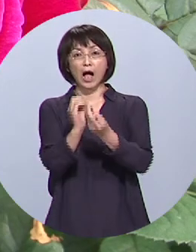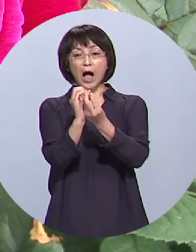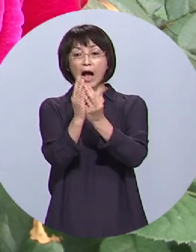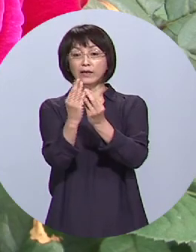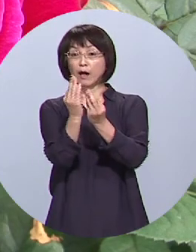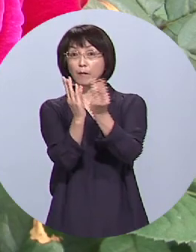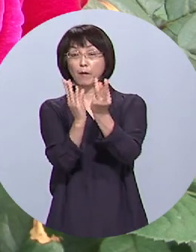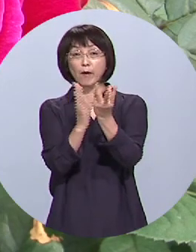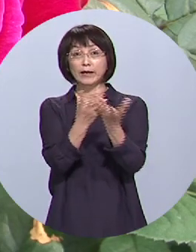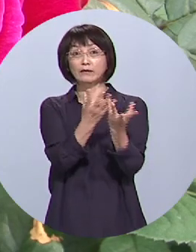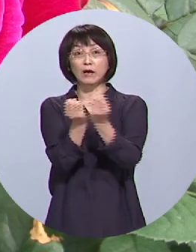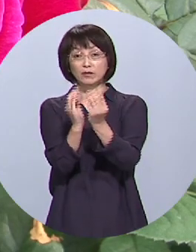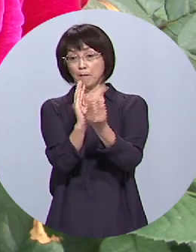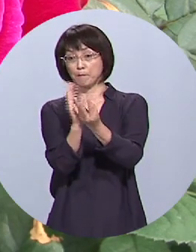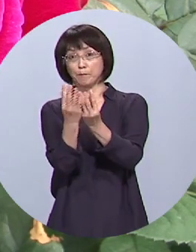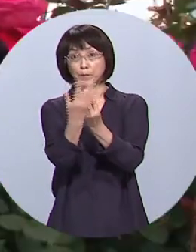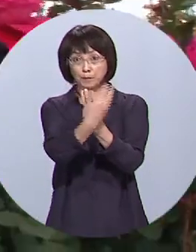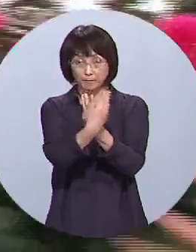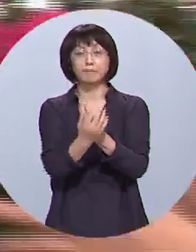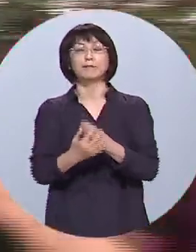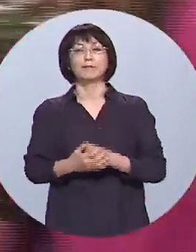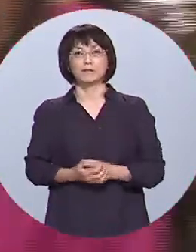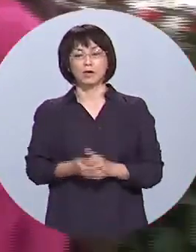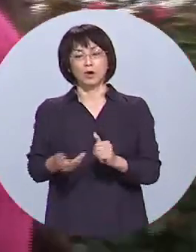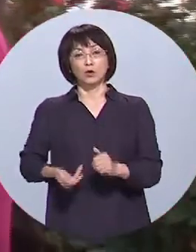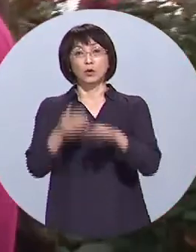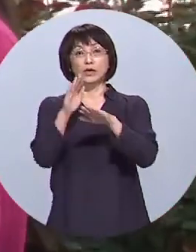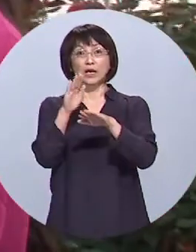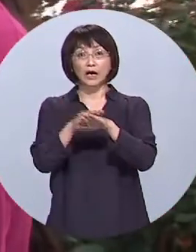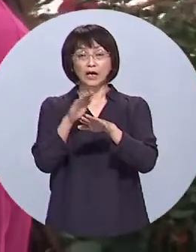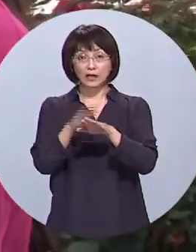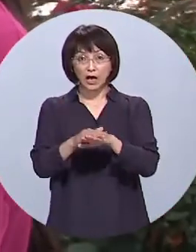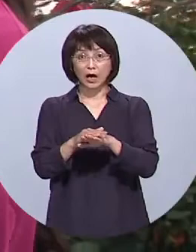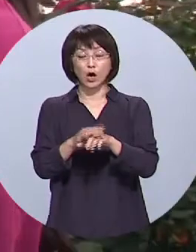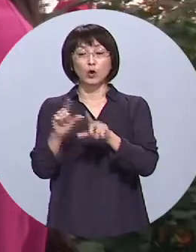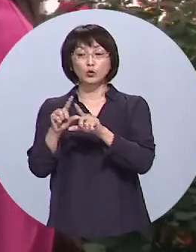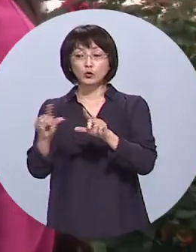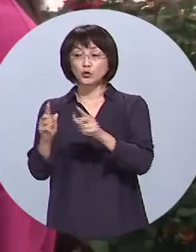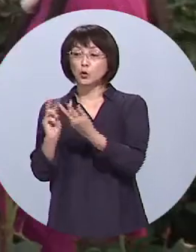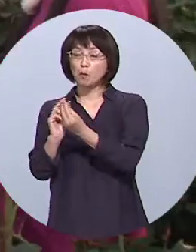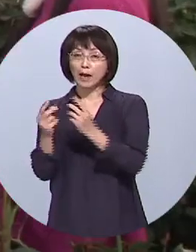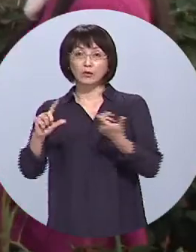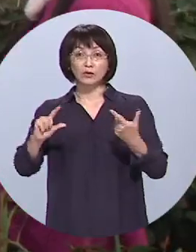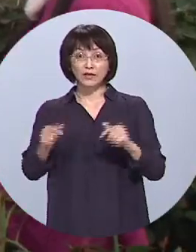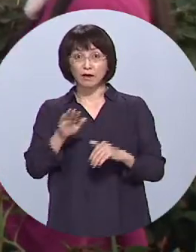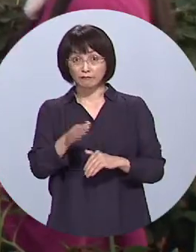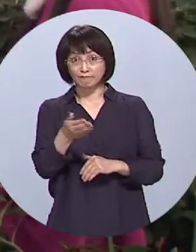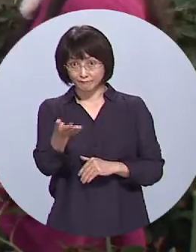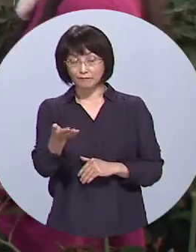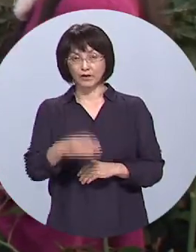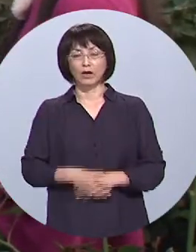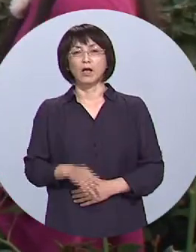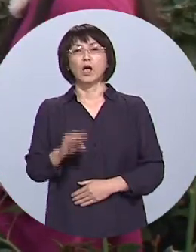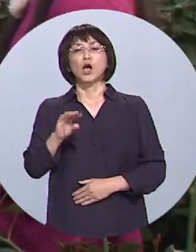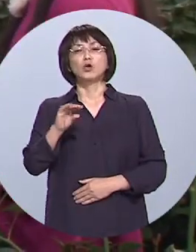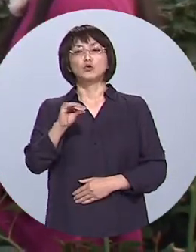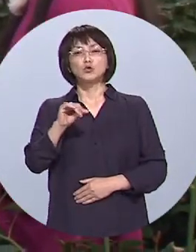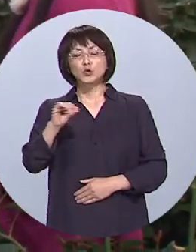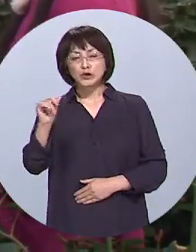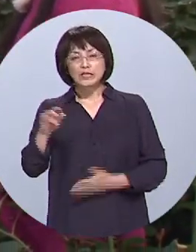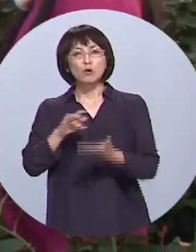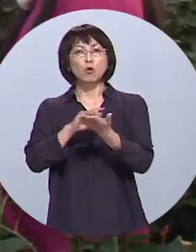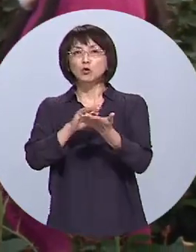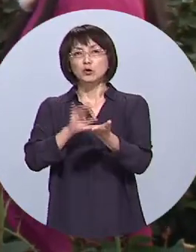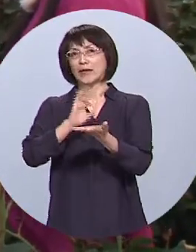んついているんですね、 うん、育て方に違いってあるんですか。 土と農薬を一切使